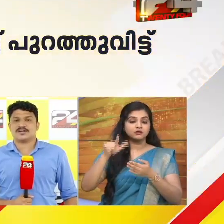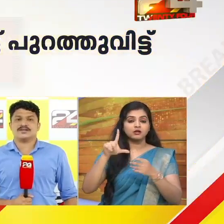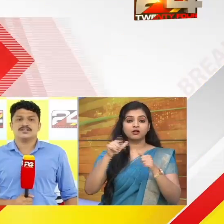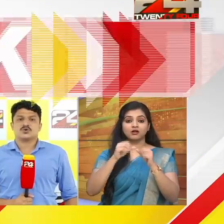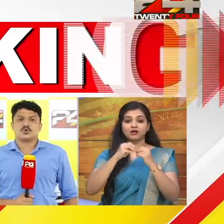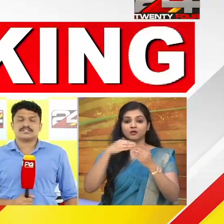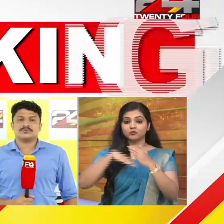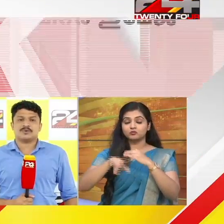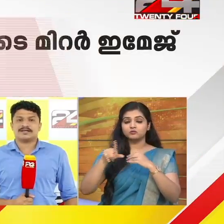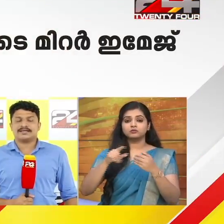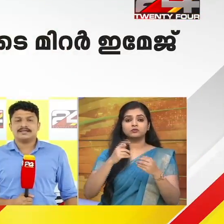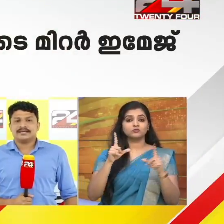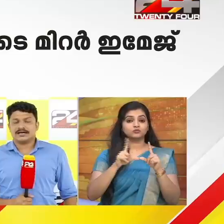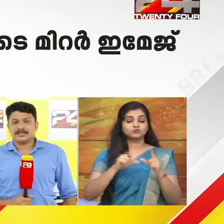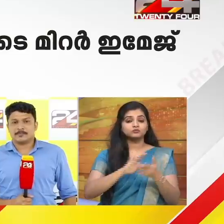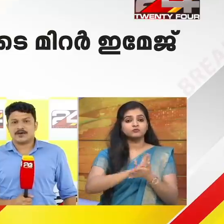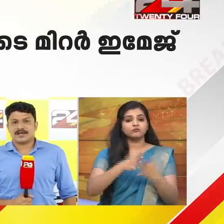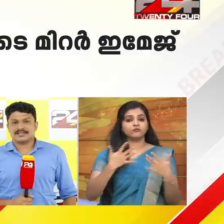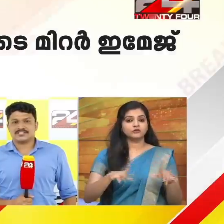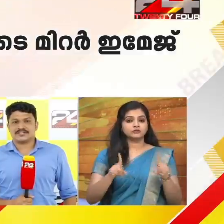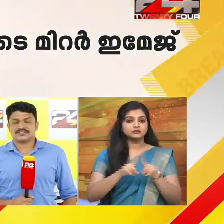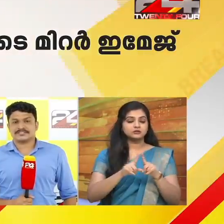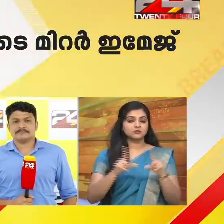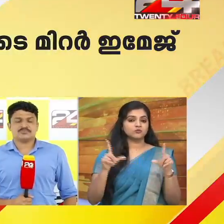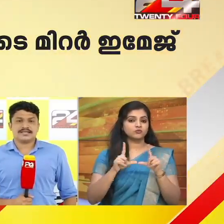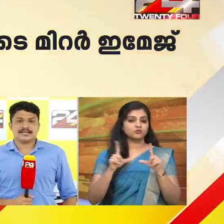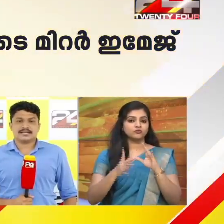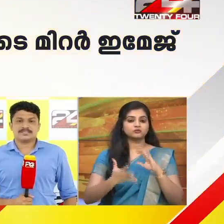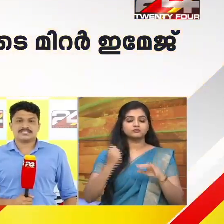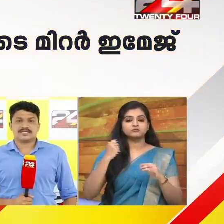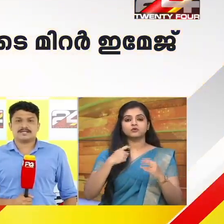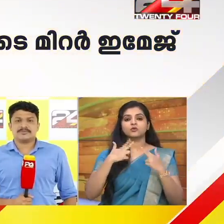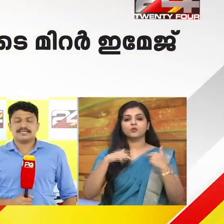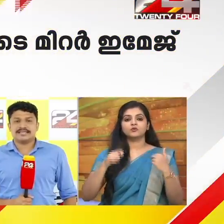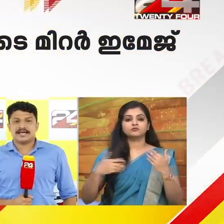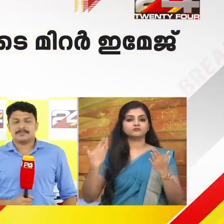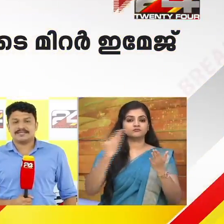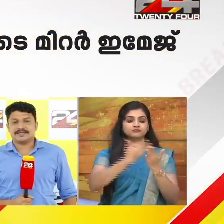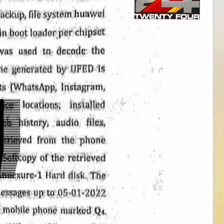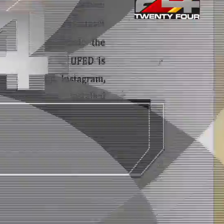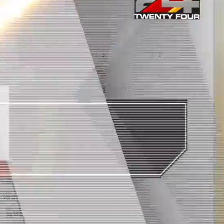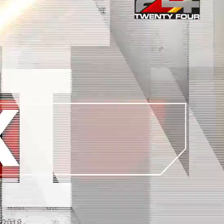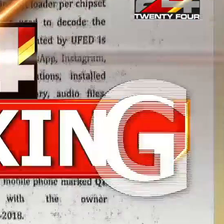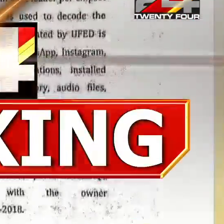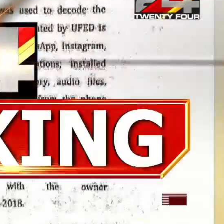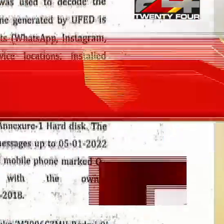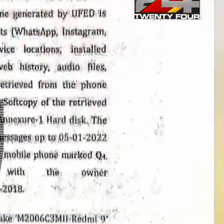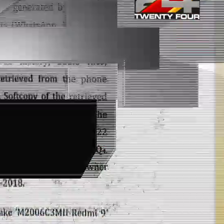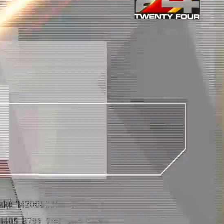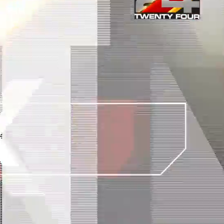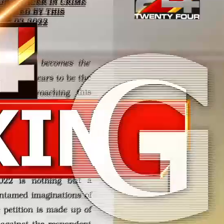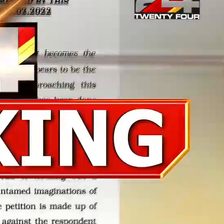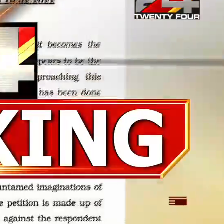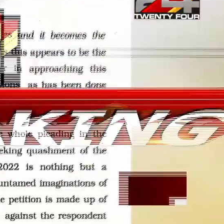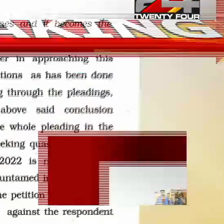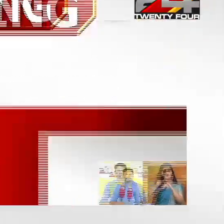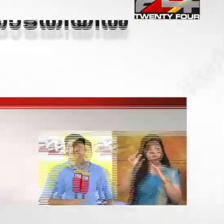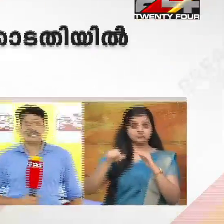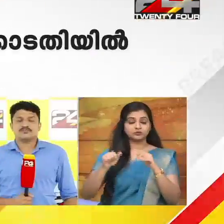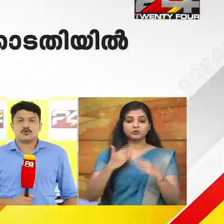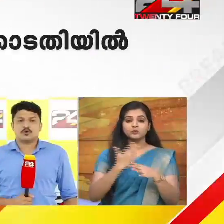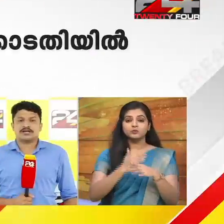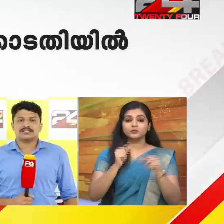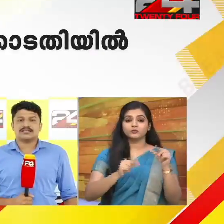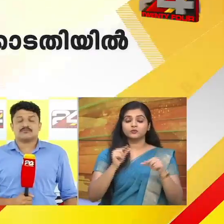രേഖാമൂലമാണ് കോടതി മുമ്പാകെ ഇപ്പോൾ അറിയിച്ചിരിക്കുന്നത്. രണ്ടാമത്തെ കാര്യം, ഈ ലാബിന്റെ ഡയറക്ടറുടെയും ജീവനക്കാരുടെയും മൊഴി എടുത്തിട്ടുണ്ട്.